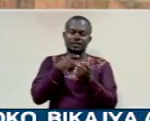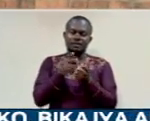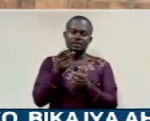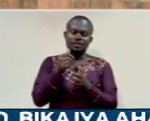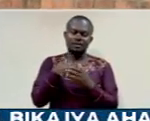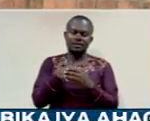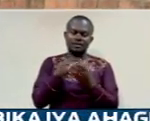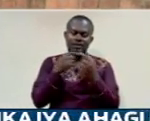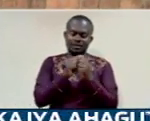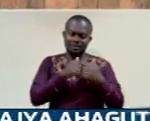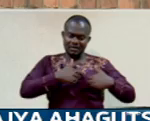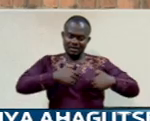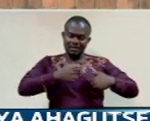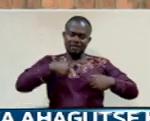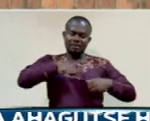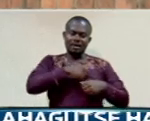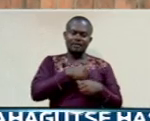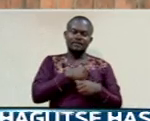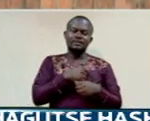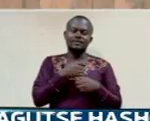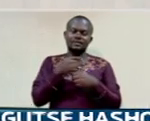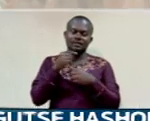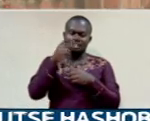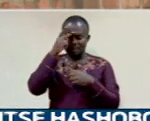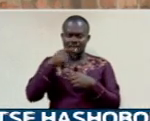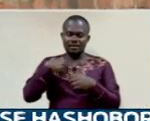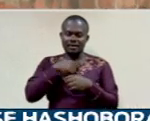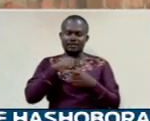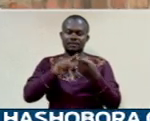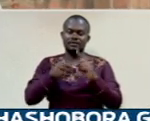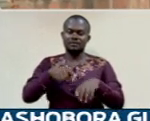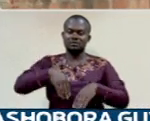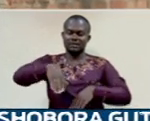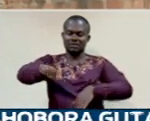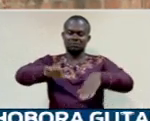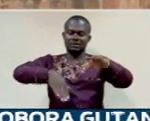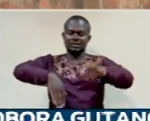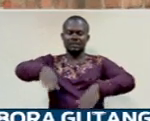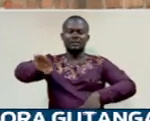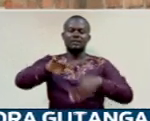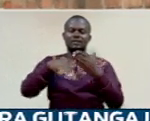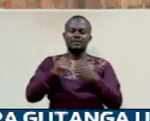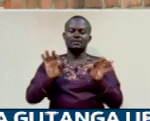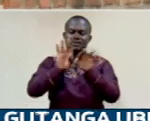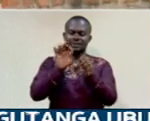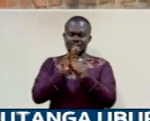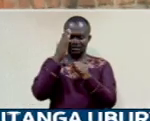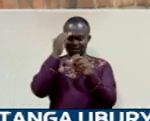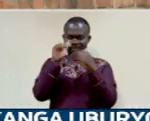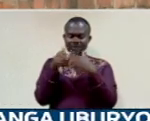bacu cyangwa se ababyeyi bacu, inshuti, no kurambura amaguru biba bikenewe, kubera ko